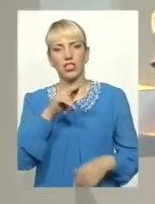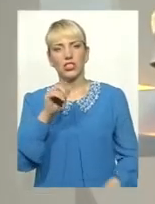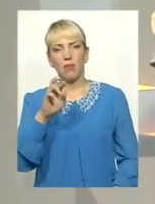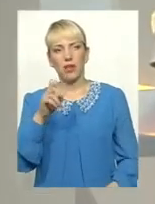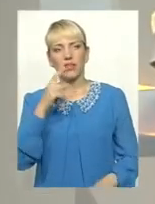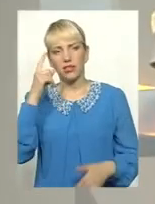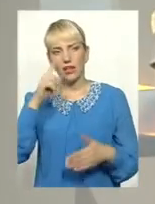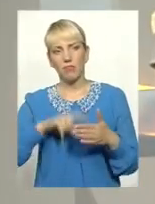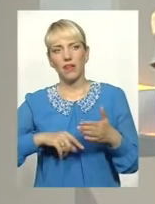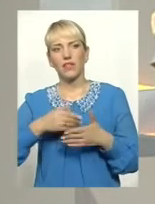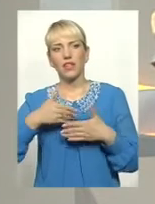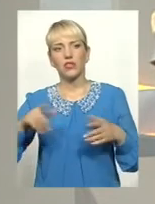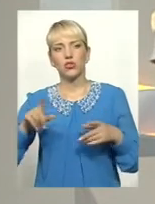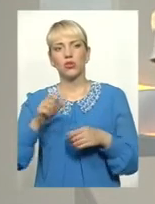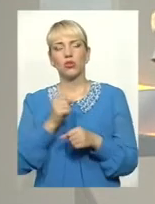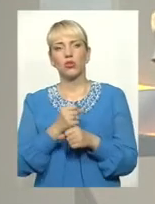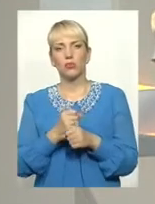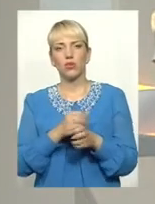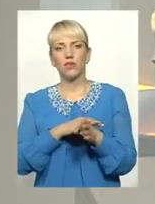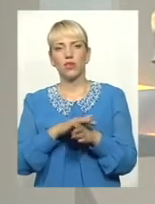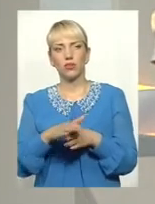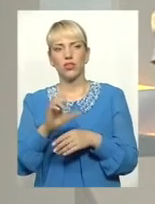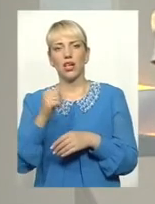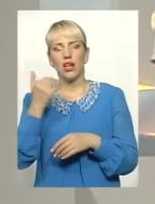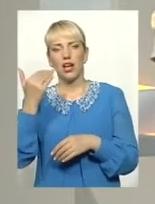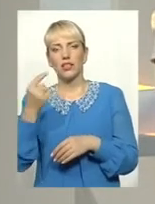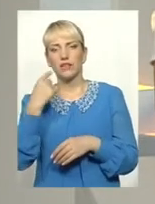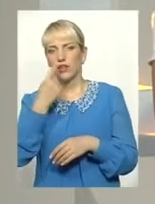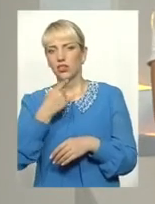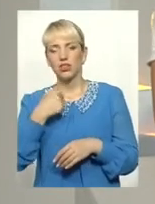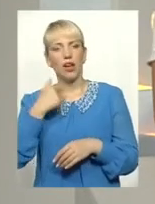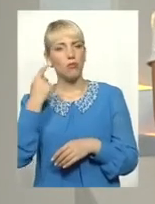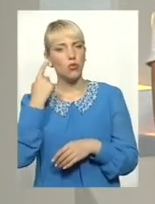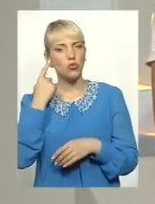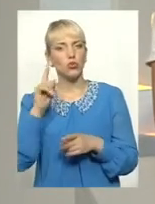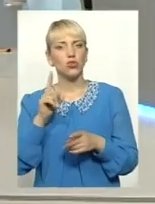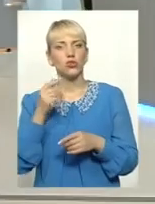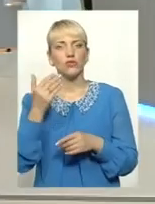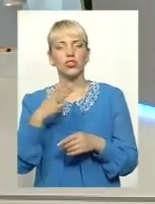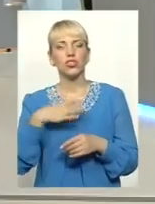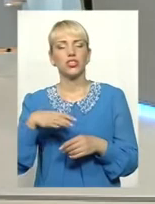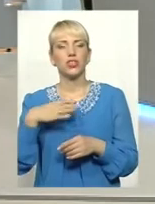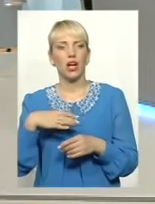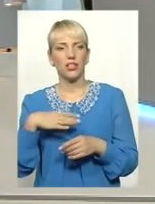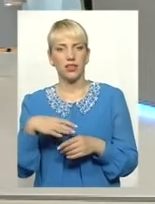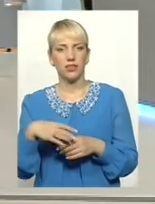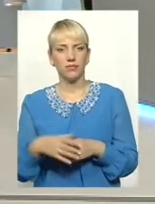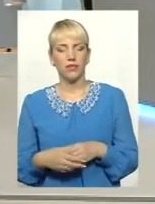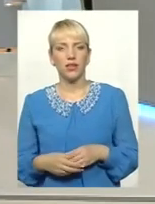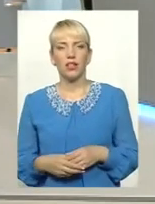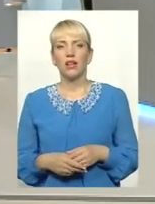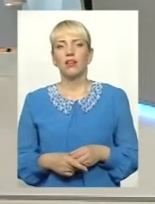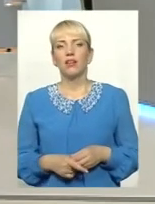нас, що робота робиться, але з ваших уст я почула, що якби чекаєте зовсім. Ну, ви розумієте, якби